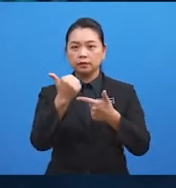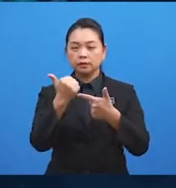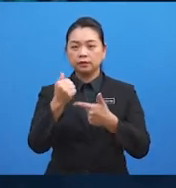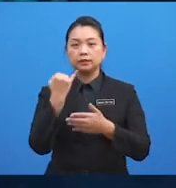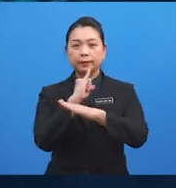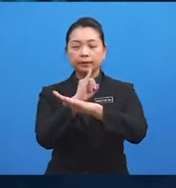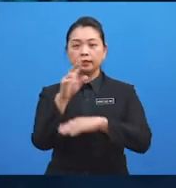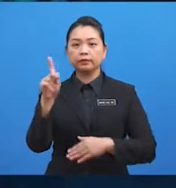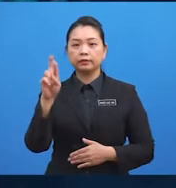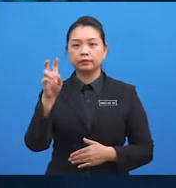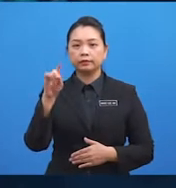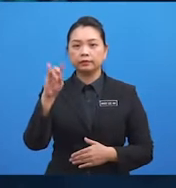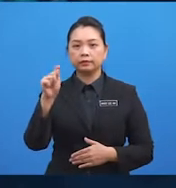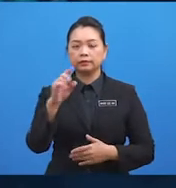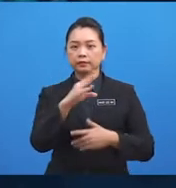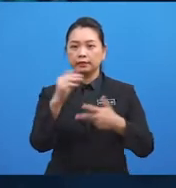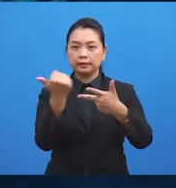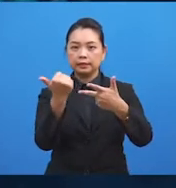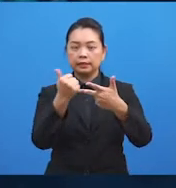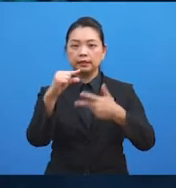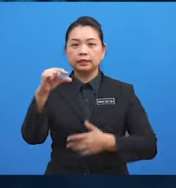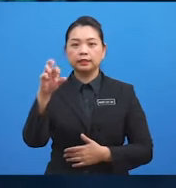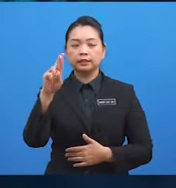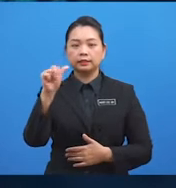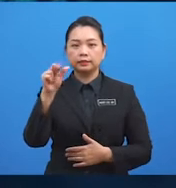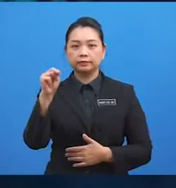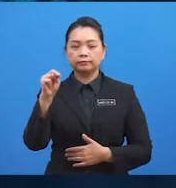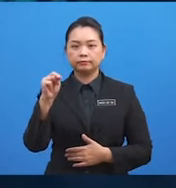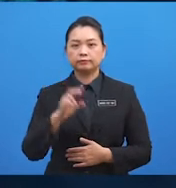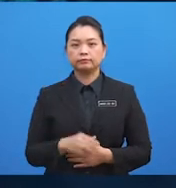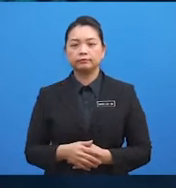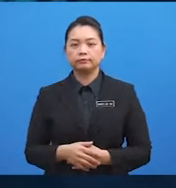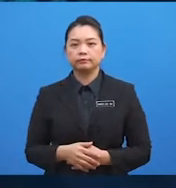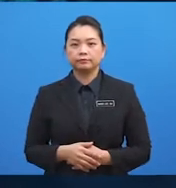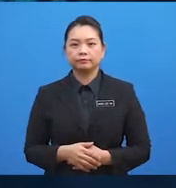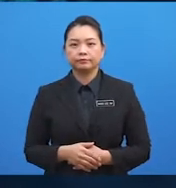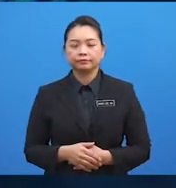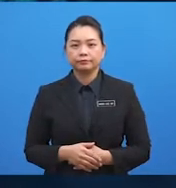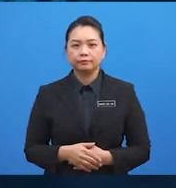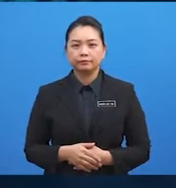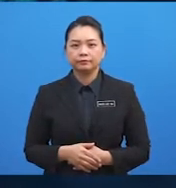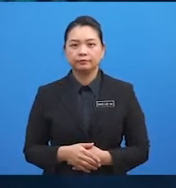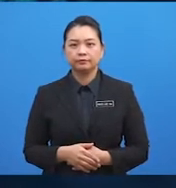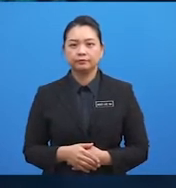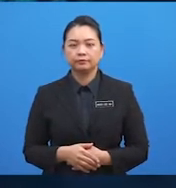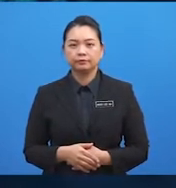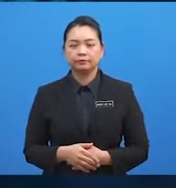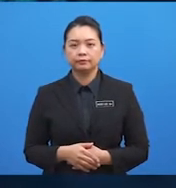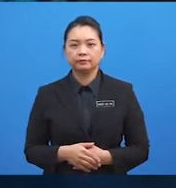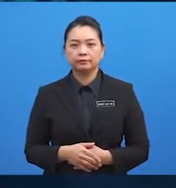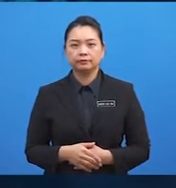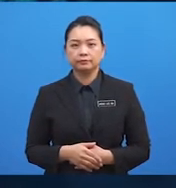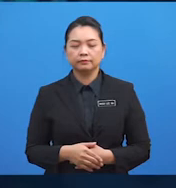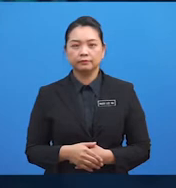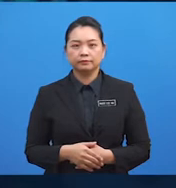jaminan kredit dan geran penyelidikan dan pembangunan. Baiklah murid-murid,